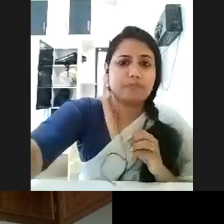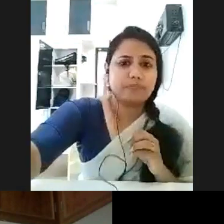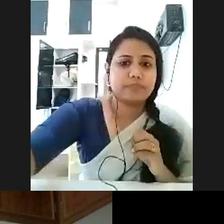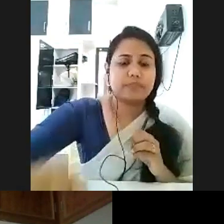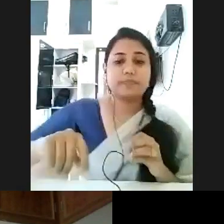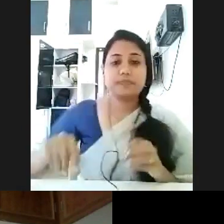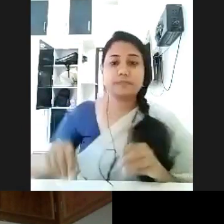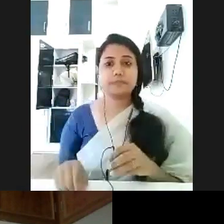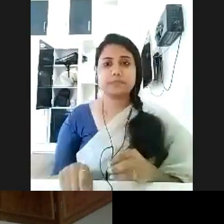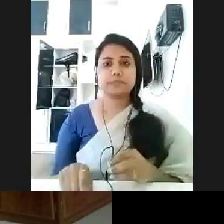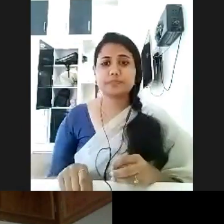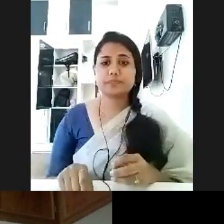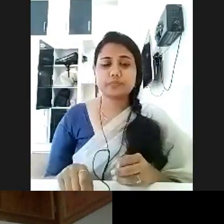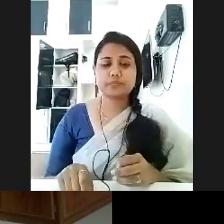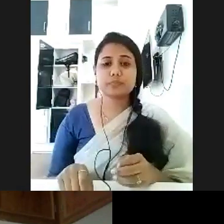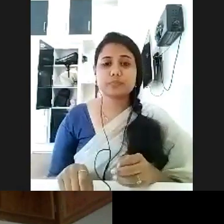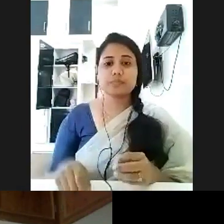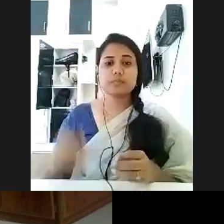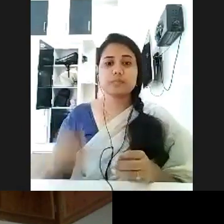അത് മറ്റേ കോഴിക്കോട്